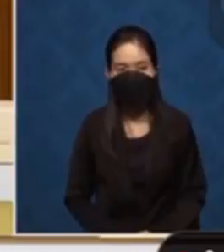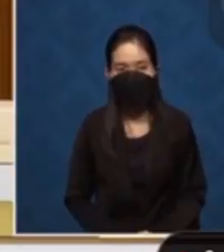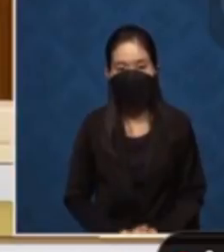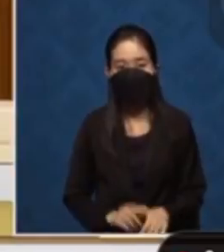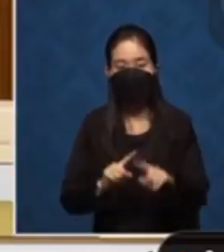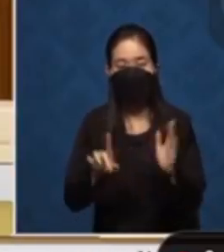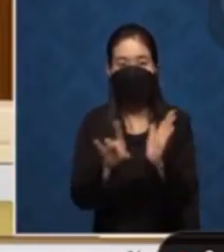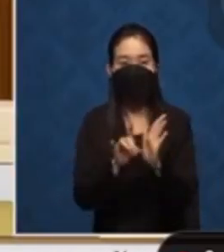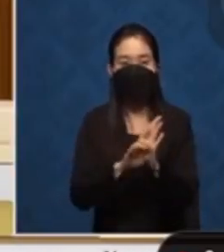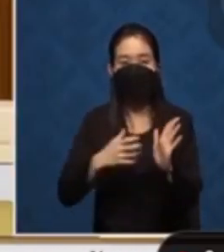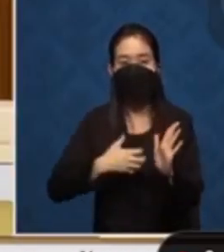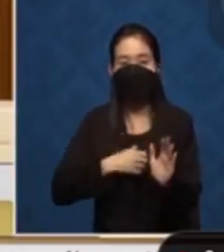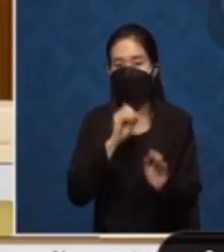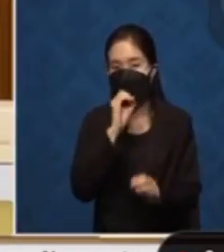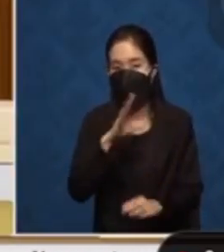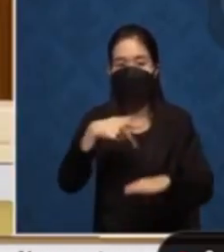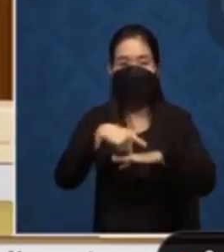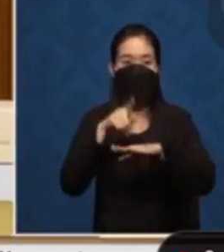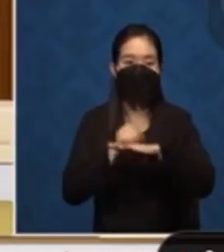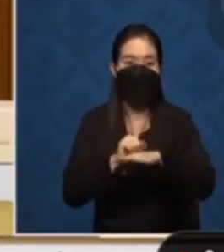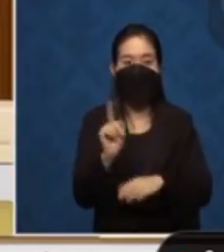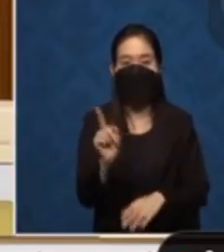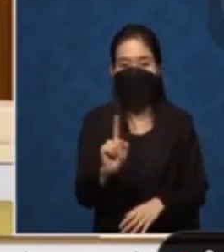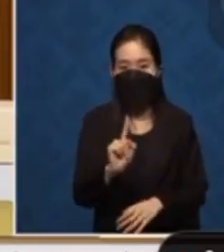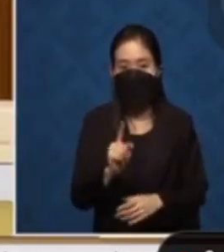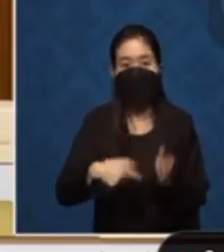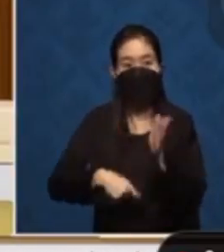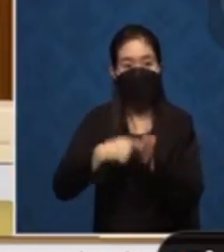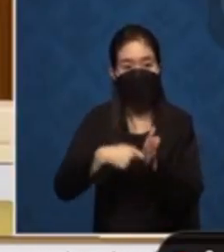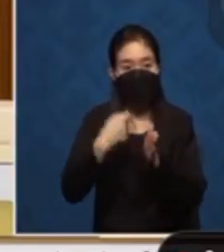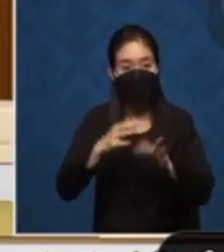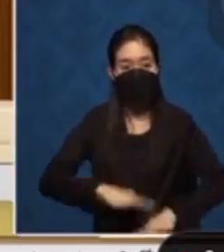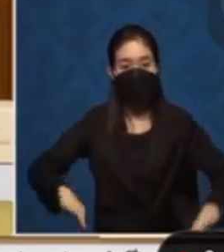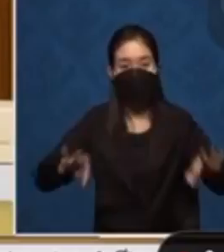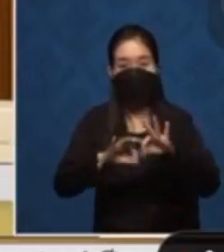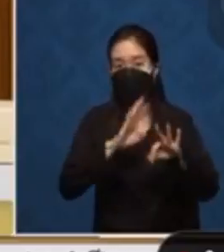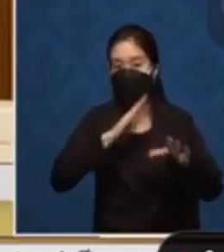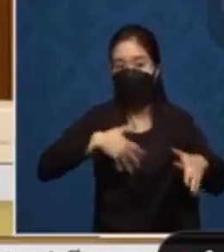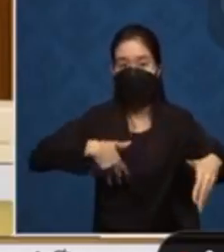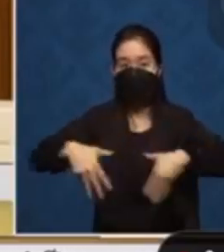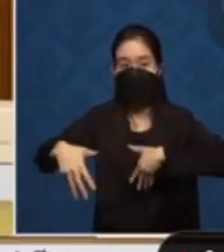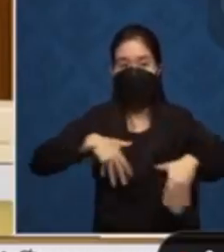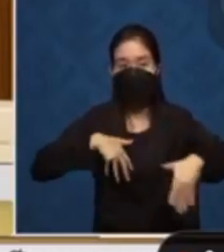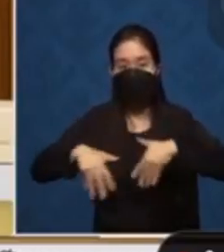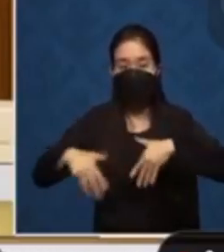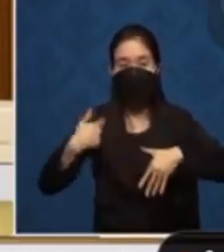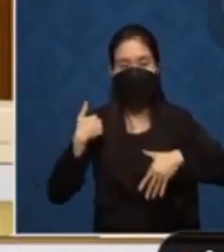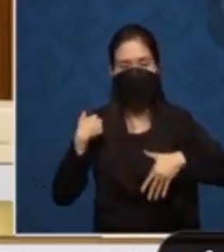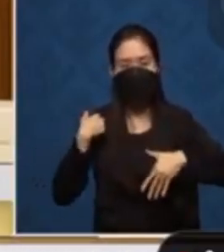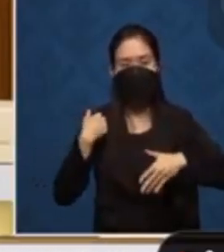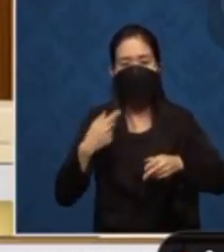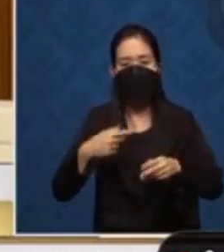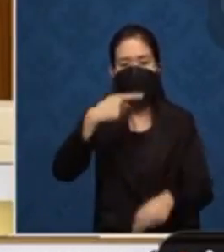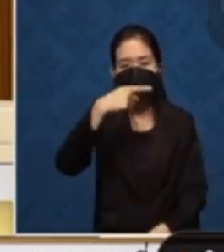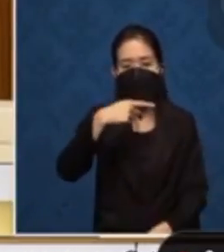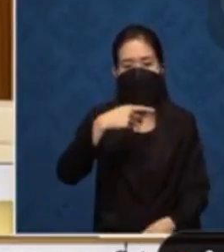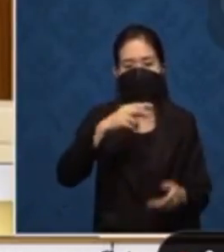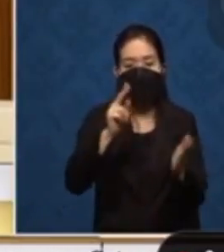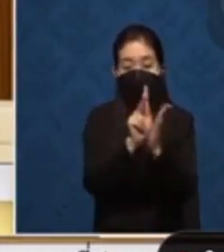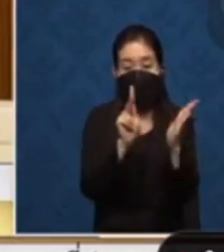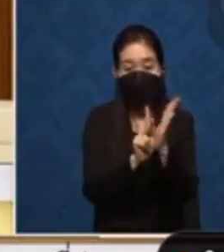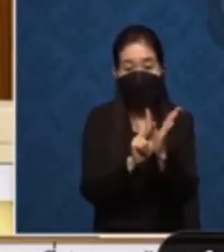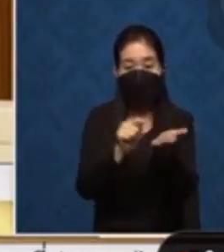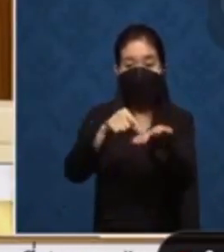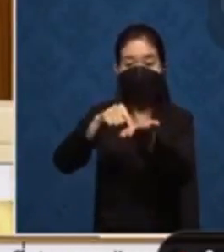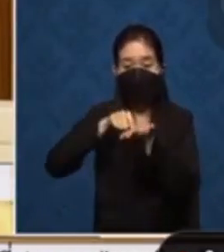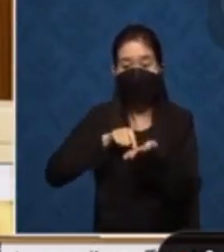นท่านประทานว่าเทศผลสำคัญนะครับที่ภาคประชาชนได้รวมกันเสนอรางกฎหมายฉบับนี้ต่รั